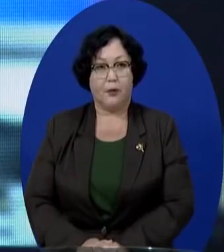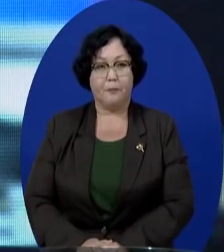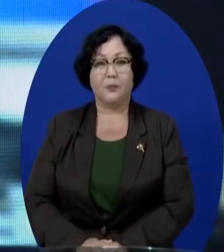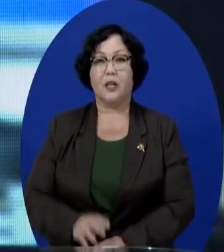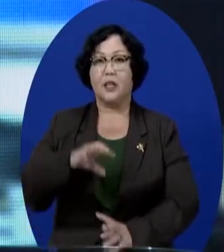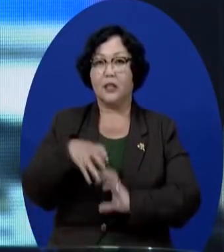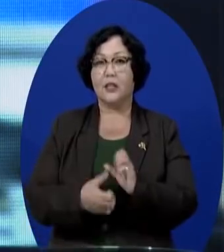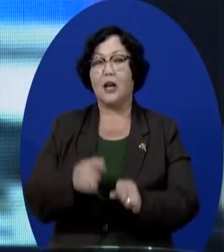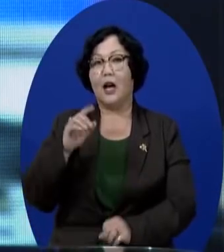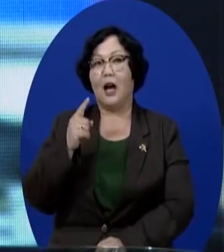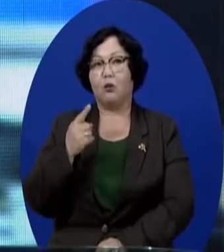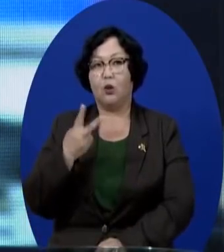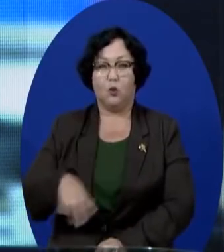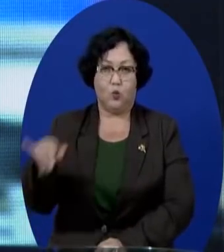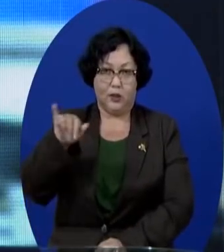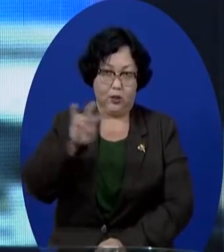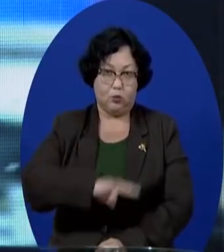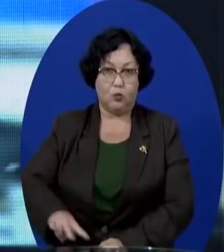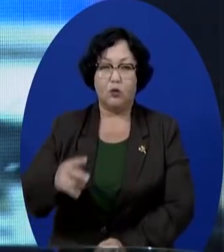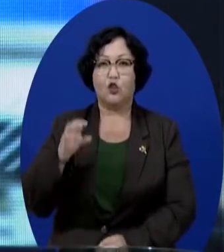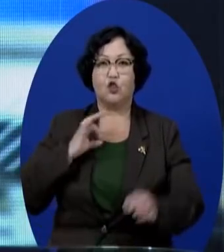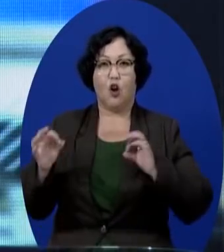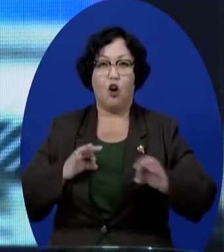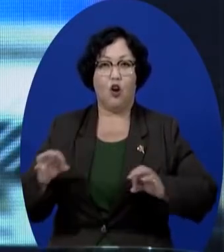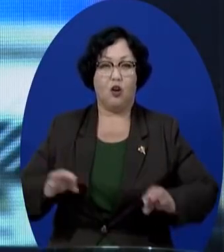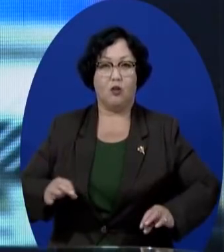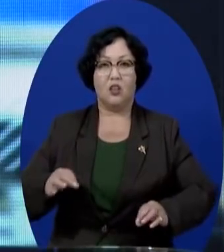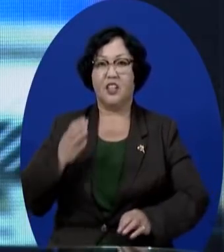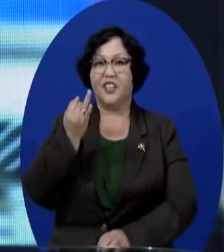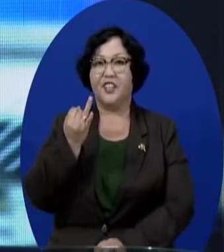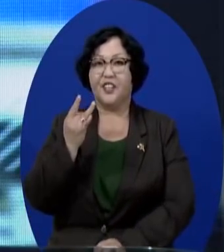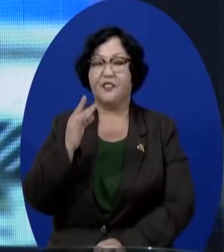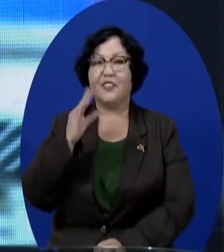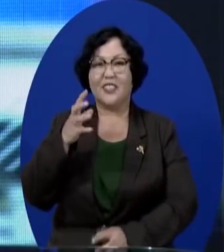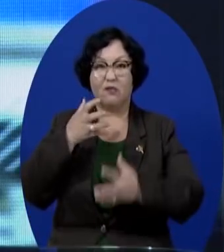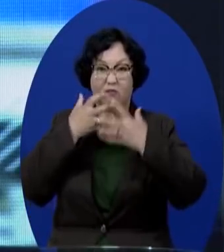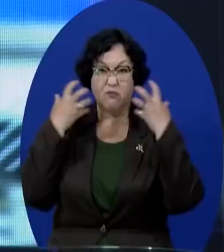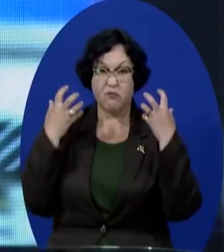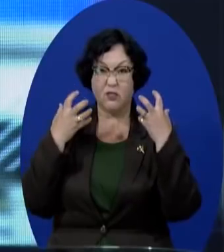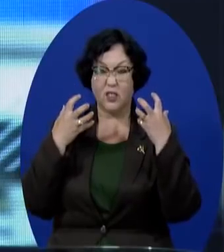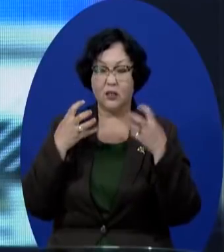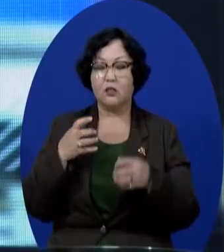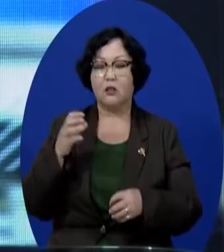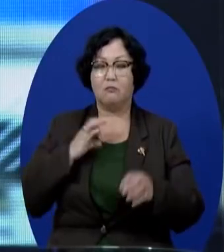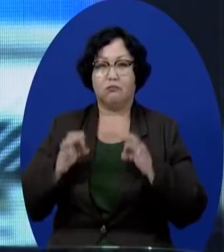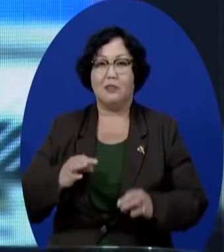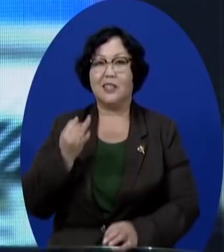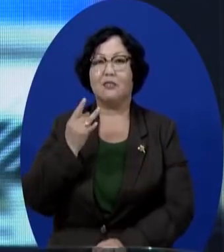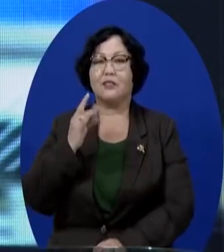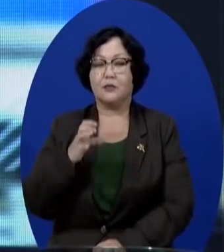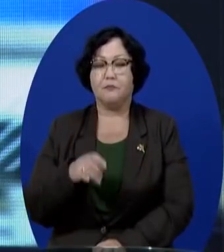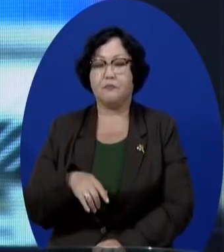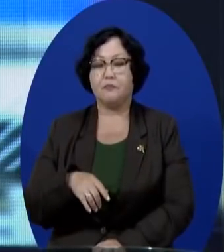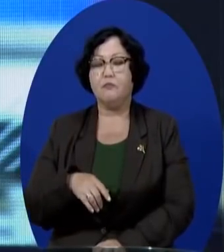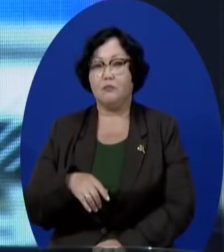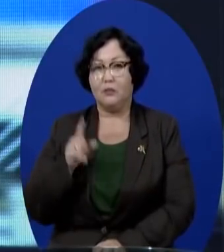Дэлхийд ердөө 12 улсын бүс нутгуудад цохор ирвэс бүртгэгдэж улаан намд ороод байгаа хэлээ. Манай улсын нэг ховор амьтан болох ирвэсийг хамгаалах ажилд